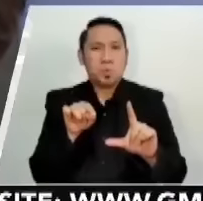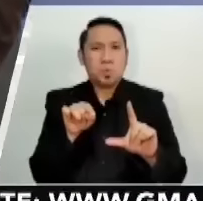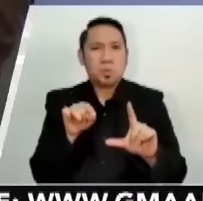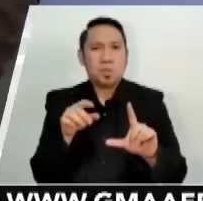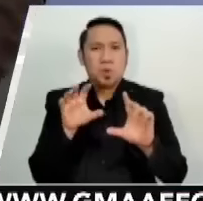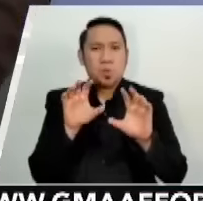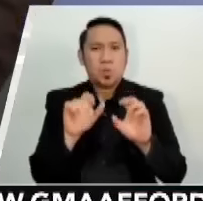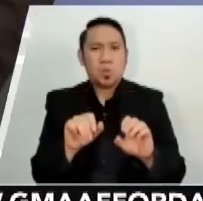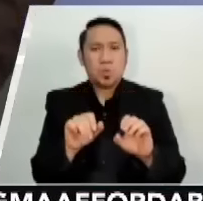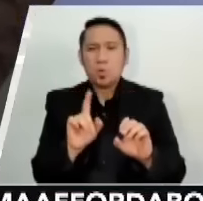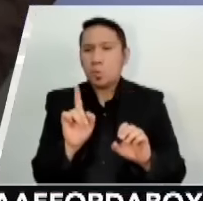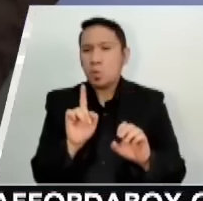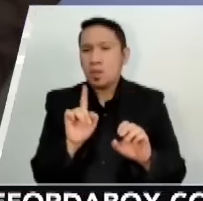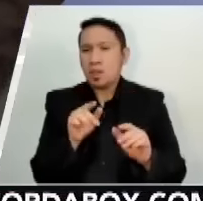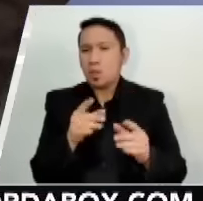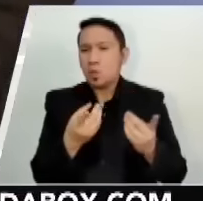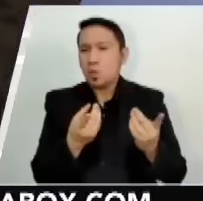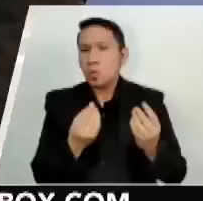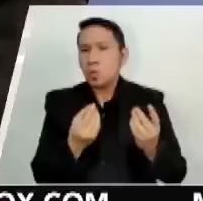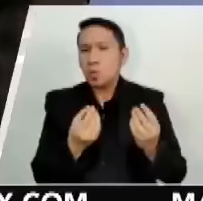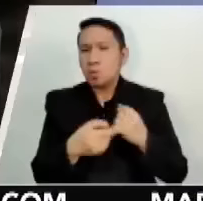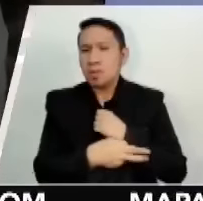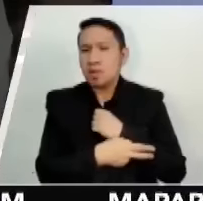alamin sa eksklusibo kong pagtuto.